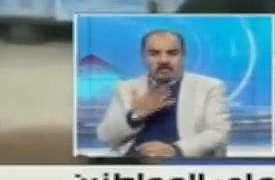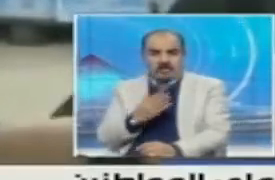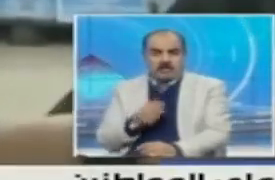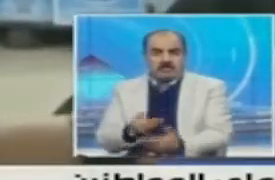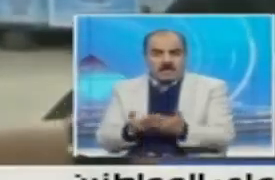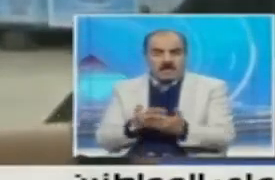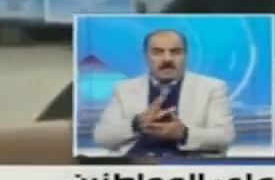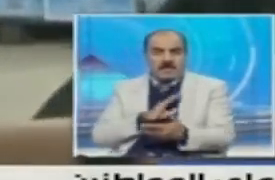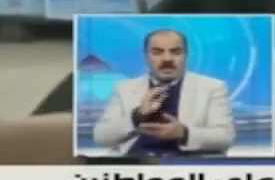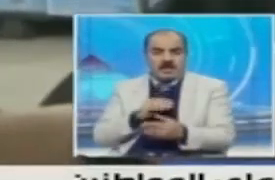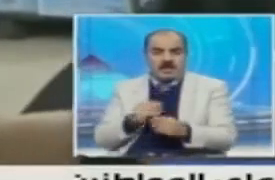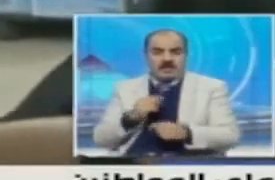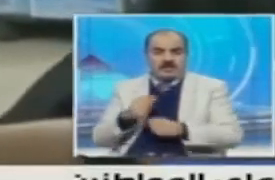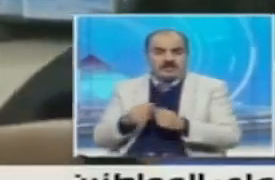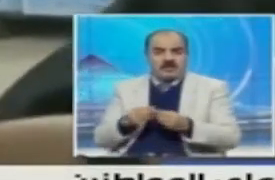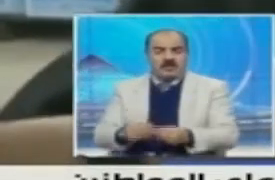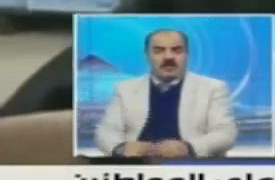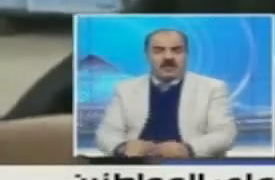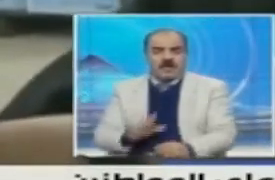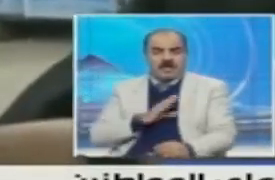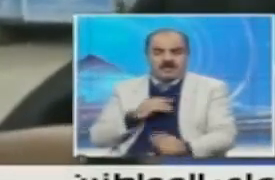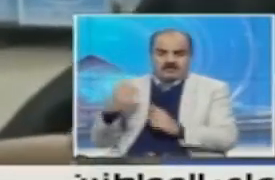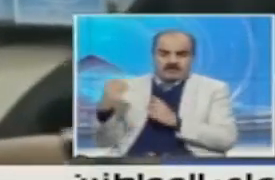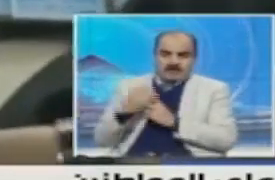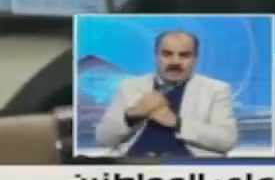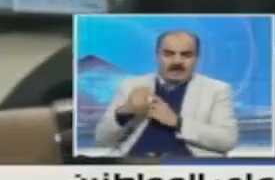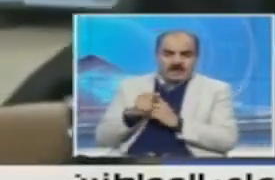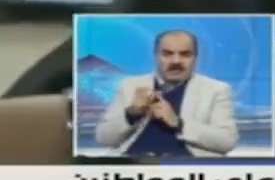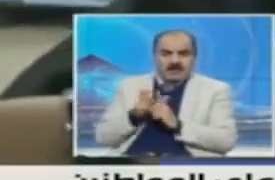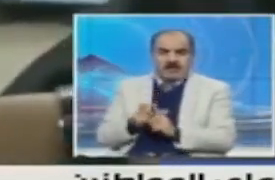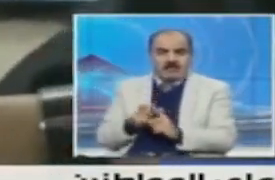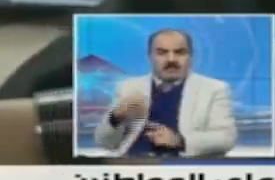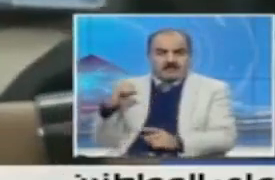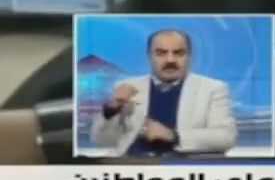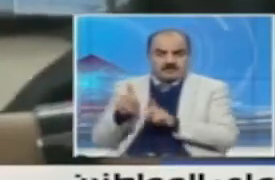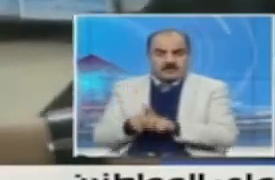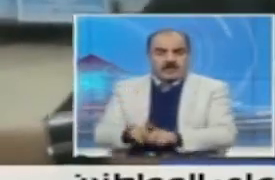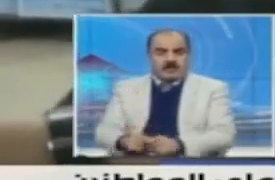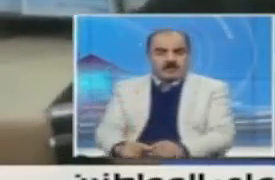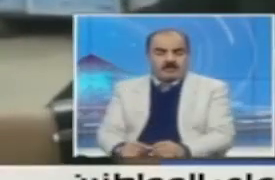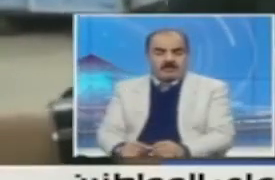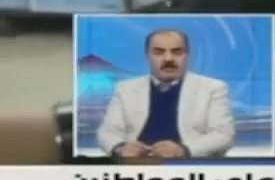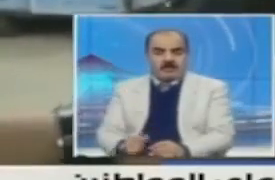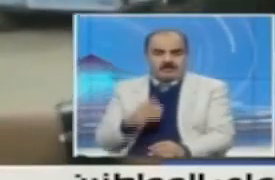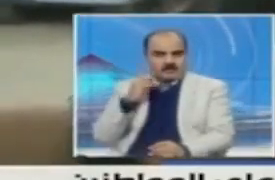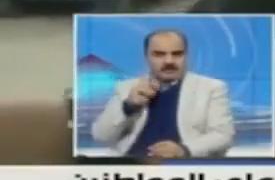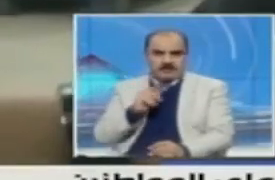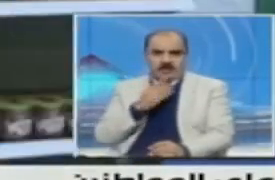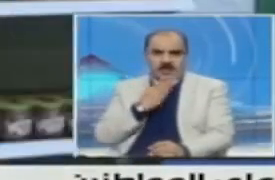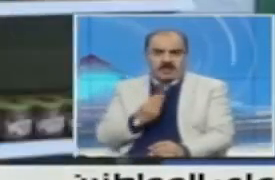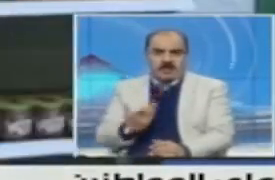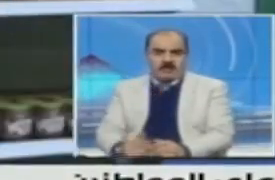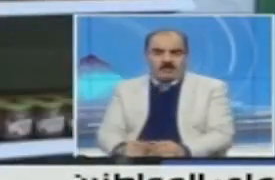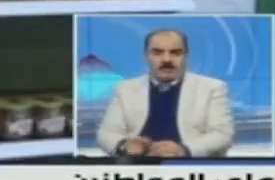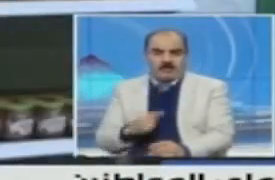قوات المسلحة بتاعتنا، جيشنا اللي حامينا ومراعينا بالرئيس بتاعه. افتكر مفيش أحلى من كده. بقالي